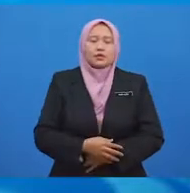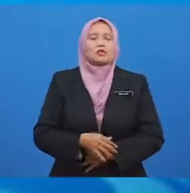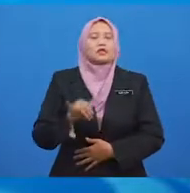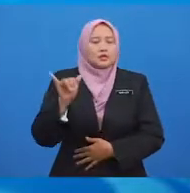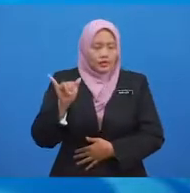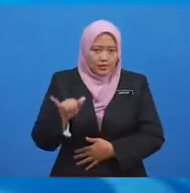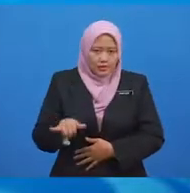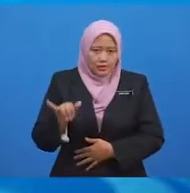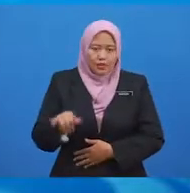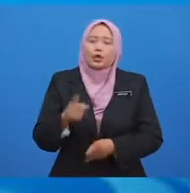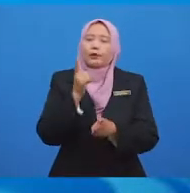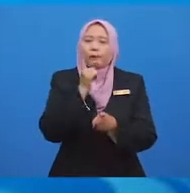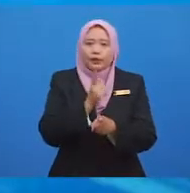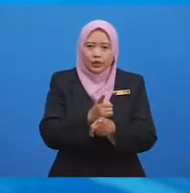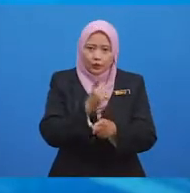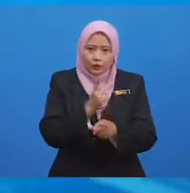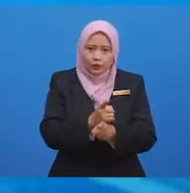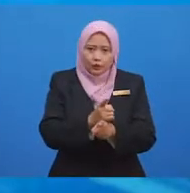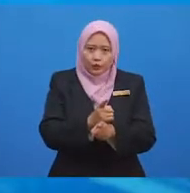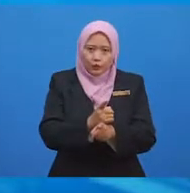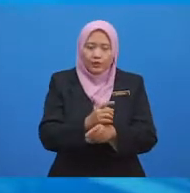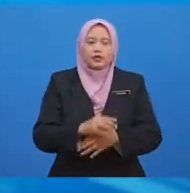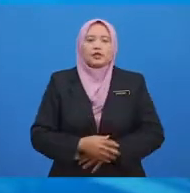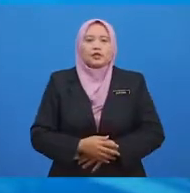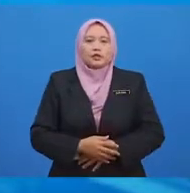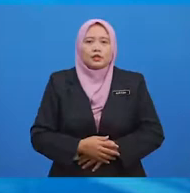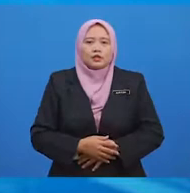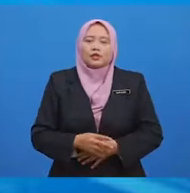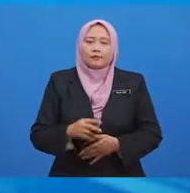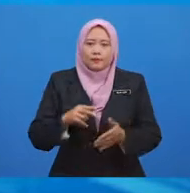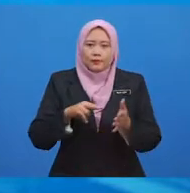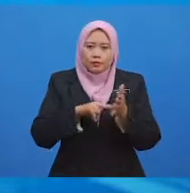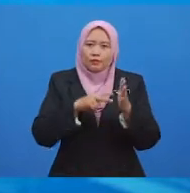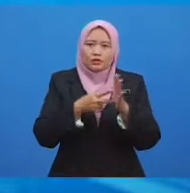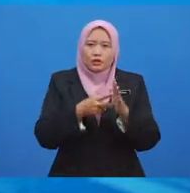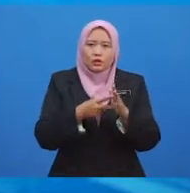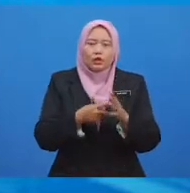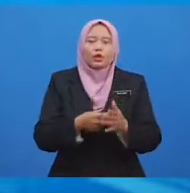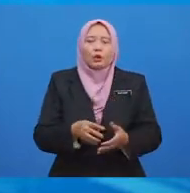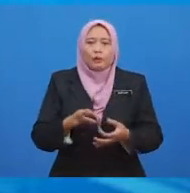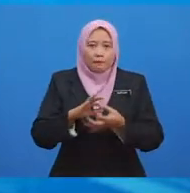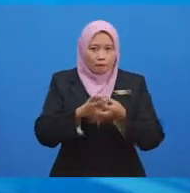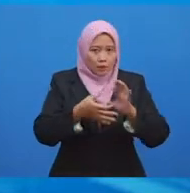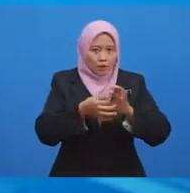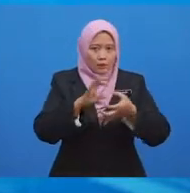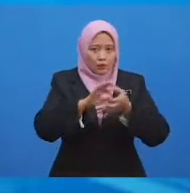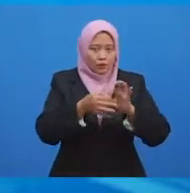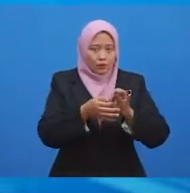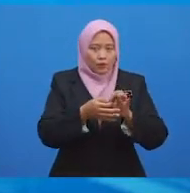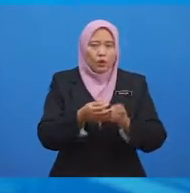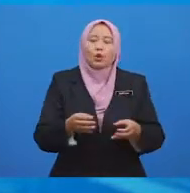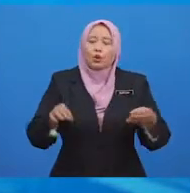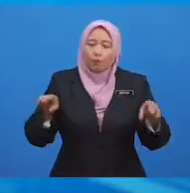Ya, betul. Polimer sintetik ialah polimer buatan manusia. Terdapat